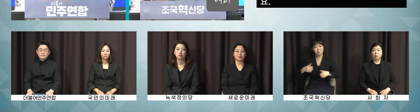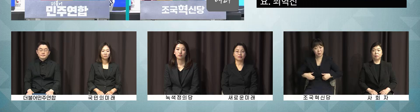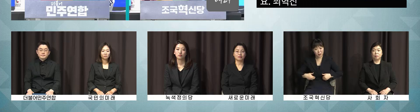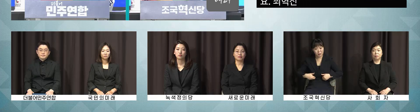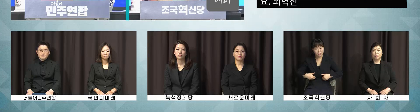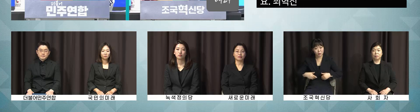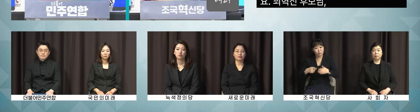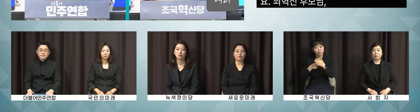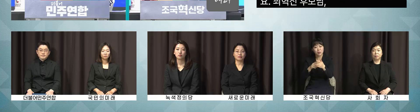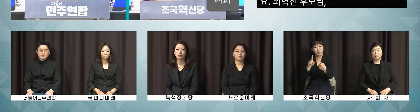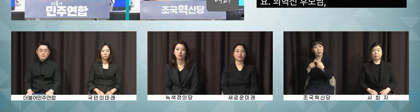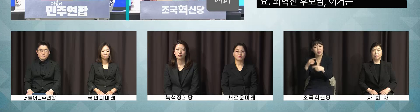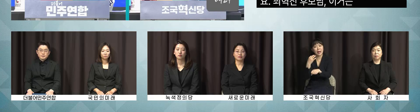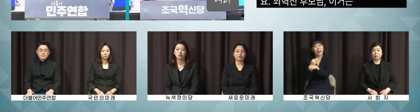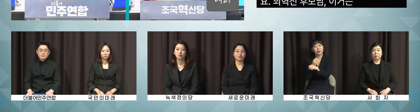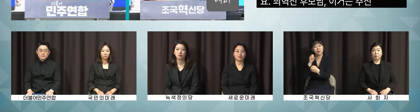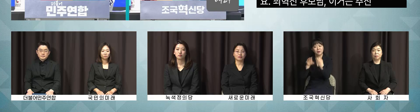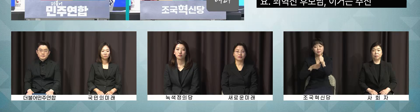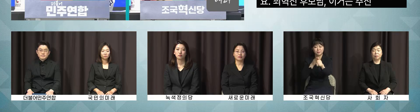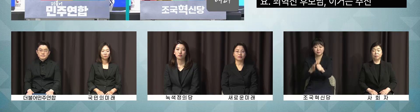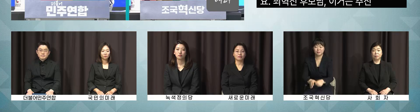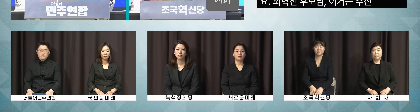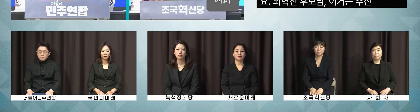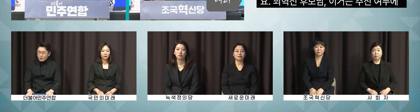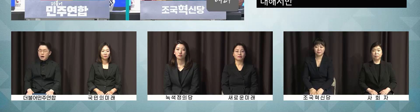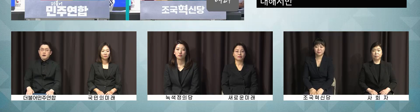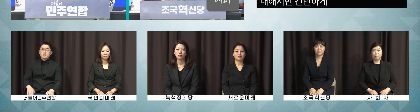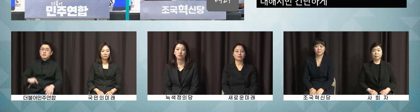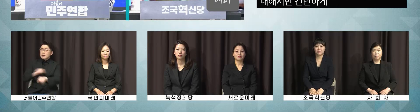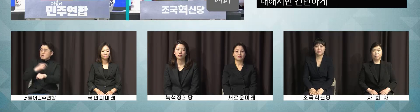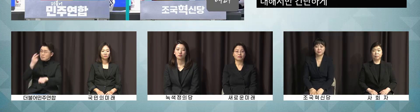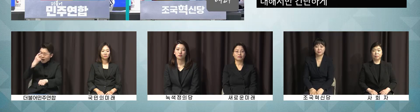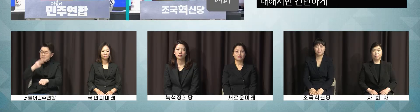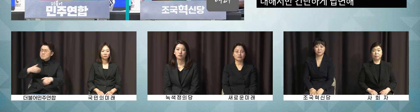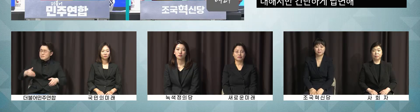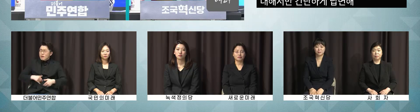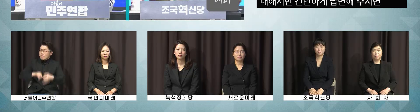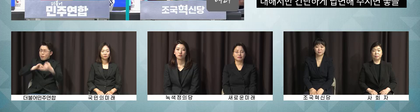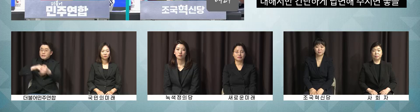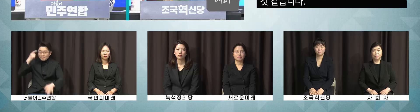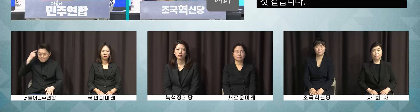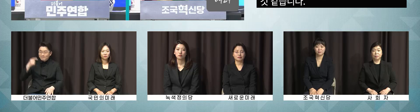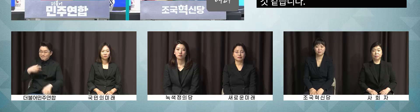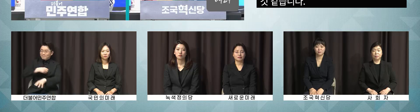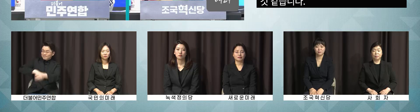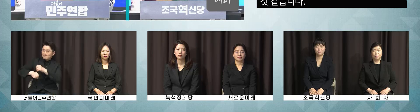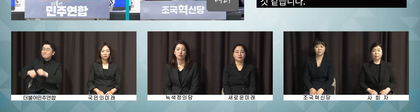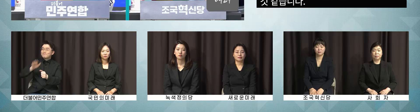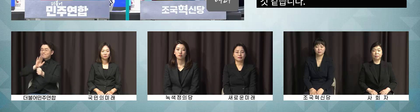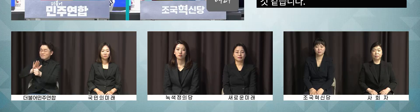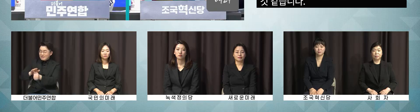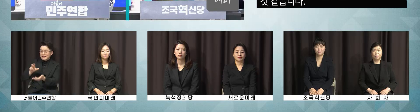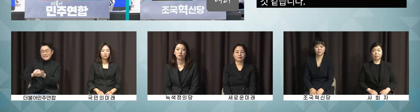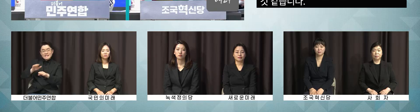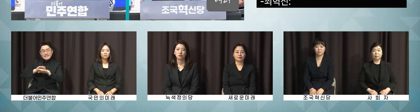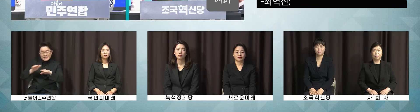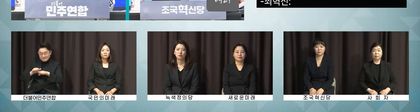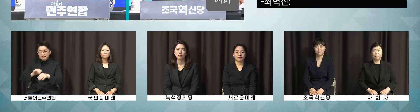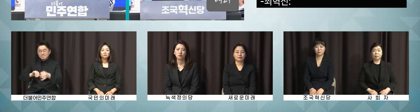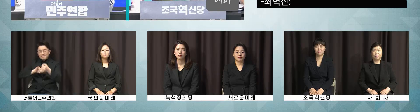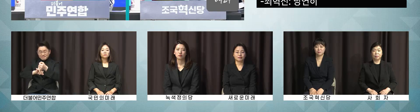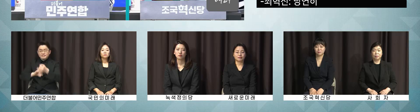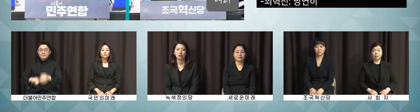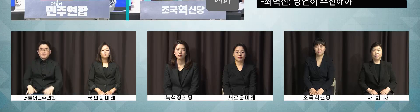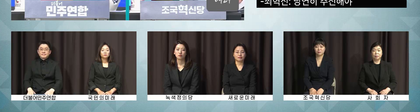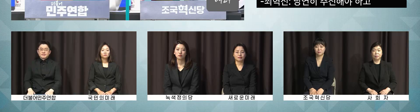이거는 추진 여부에 대해서만 간단하게만 답변해 주시면 될 것 같습니다. 당연히 추진해야 된다고 생각하고 적극적으로 협력해서 문제를 해결하는 데 앞장서도록 하겠습니다.